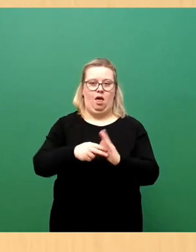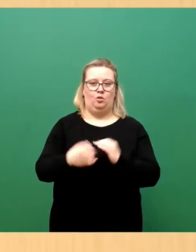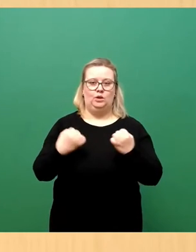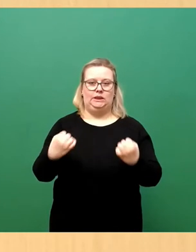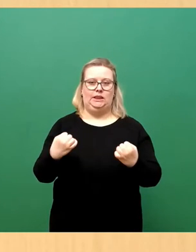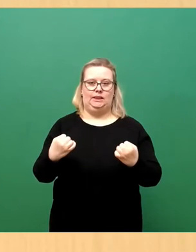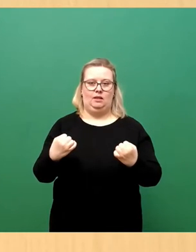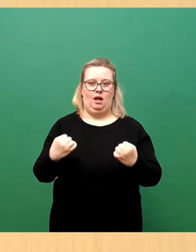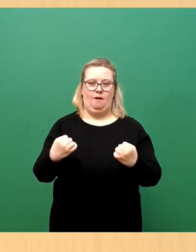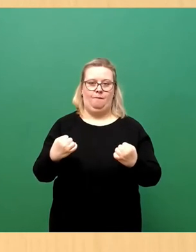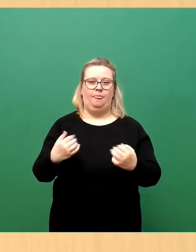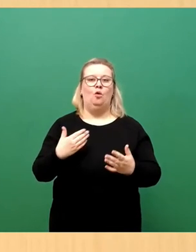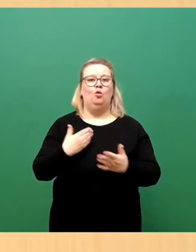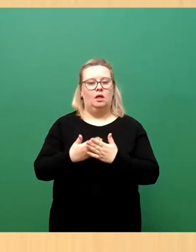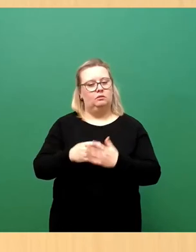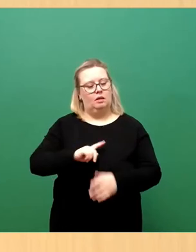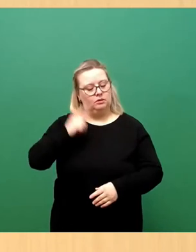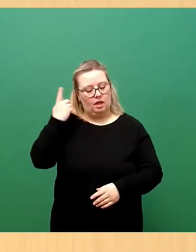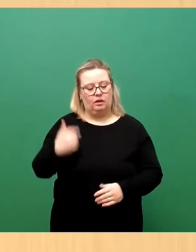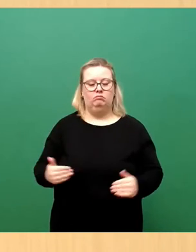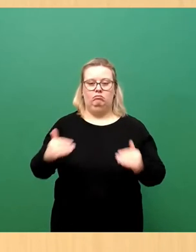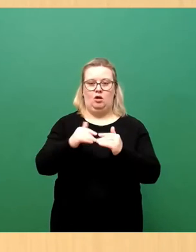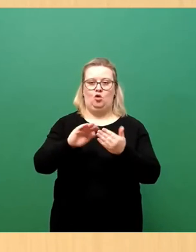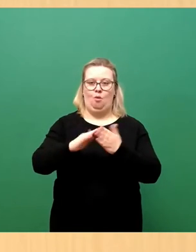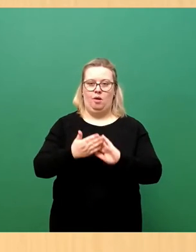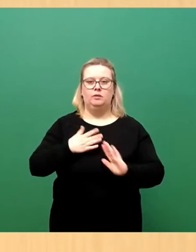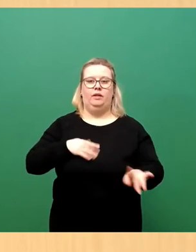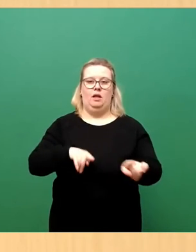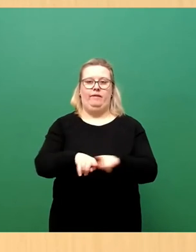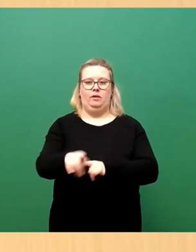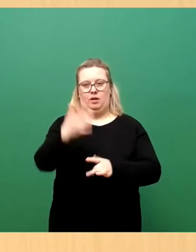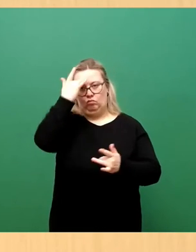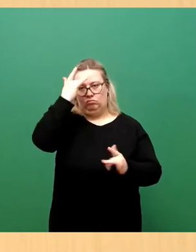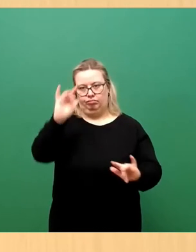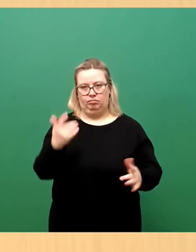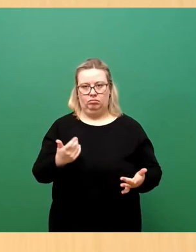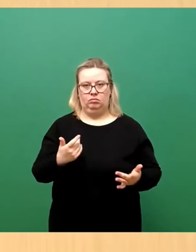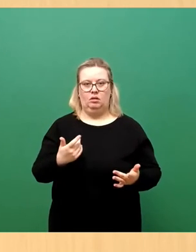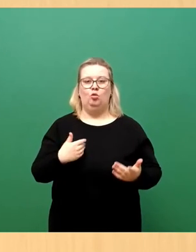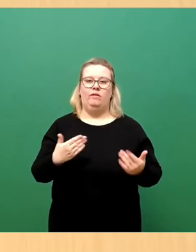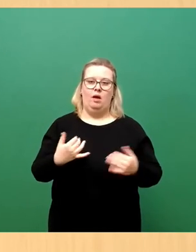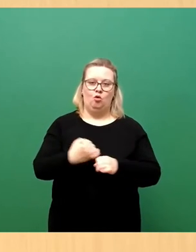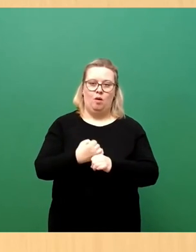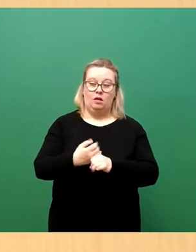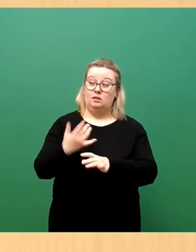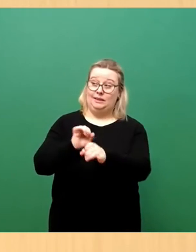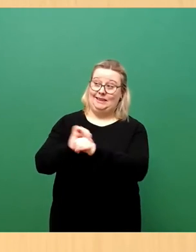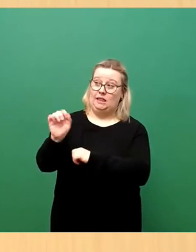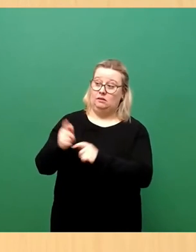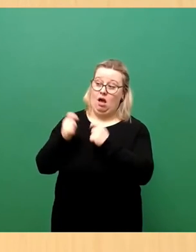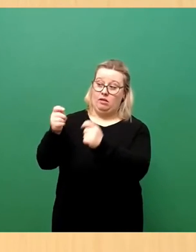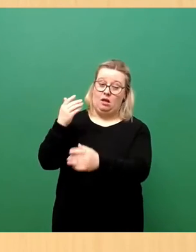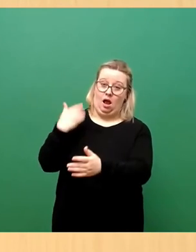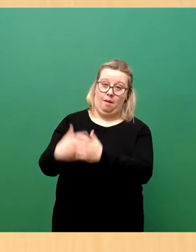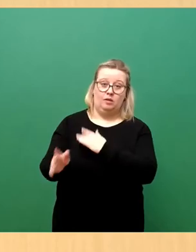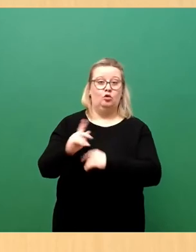genau dafür ist es ein guter Kompromiss, für den wir als FDP-Fraktion werben. Entsprechend die Ablehnung des Dissidentenantrags und Zustimmung zum